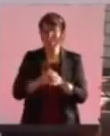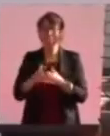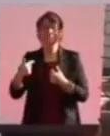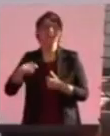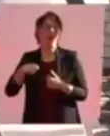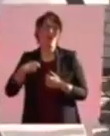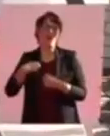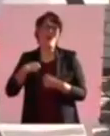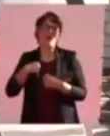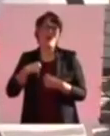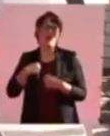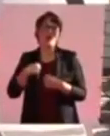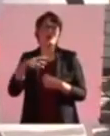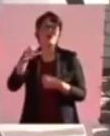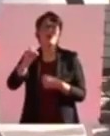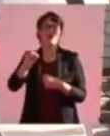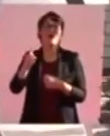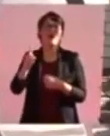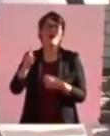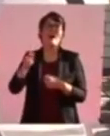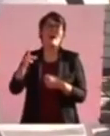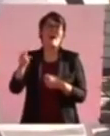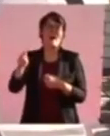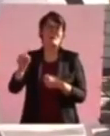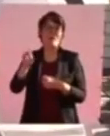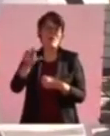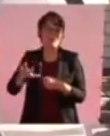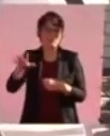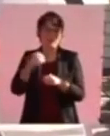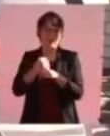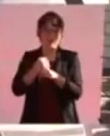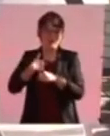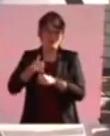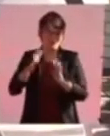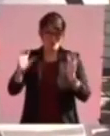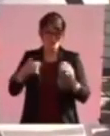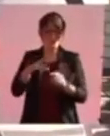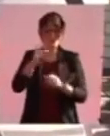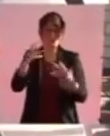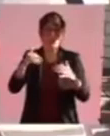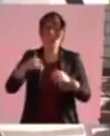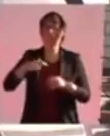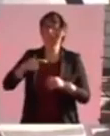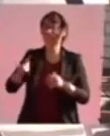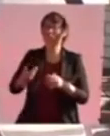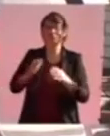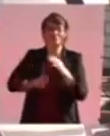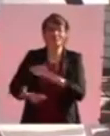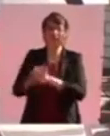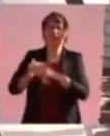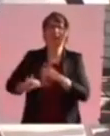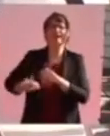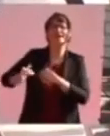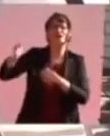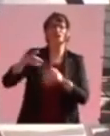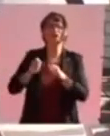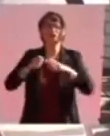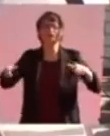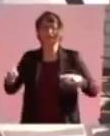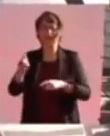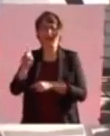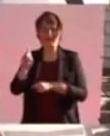nata lavora in acqua un dio lo ha detto sono nata e cresciuta in una città ernie ricca e